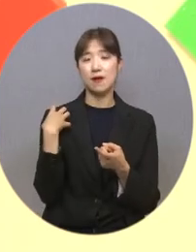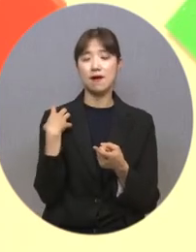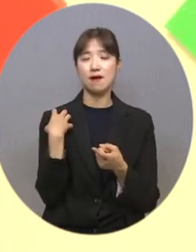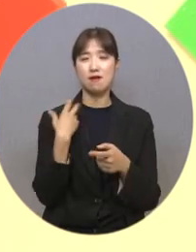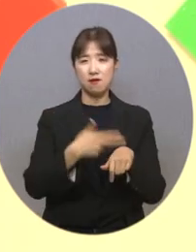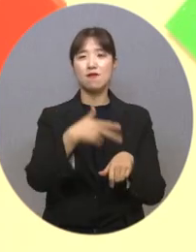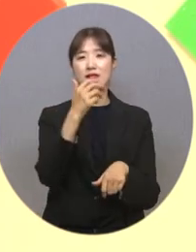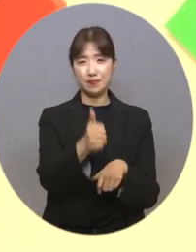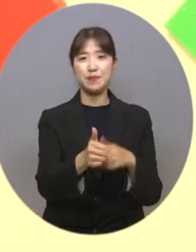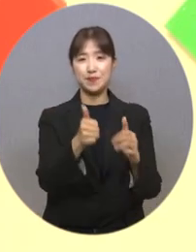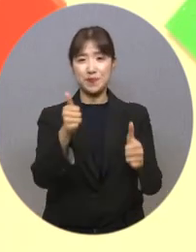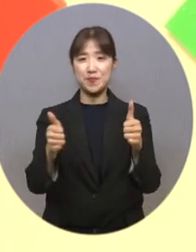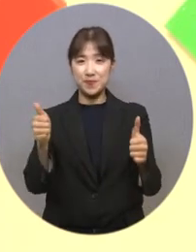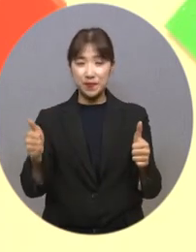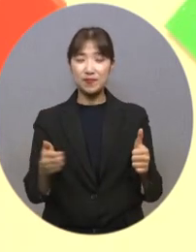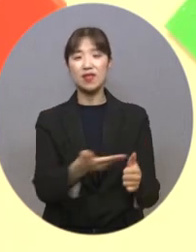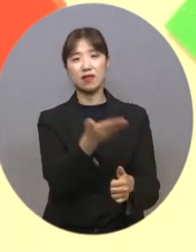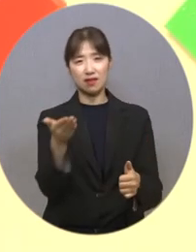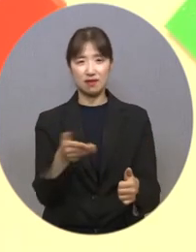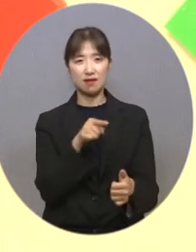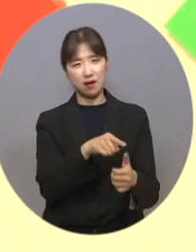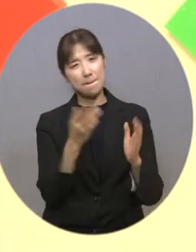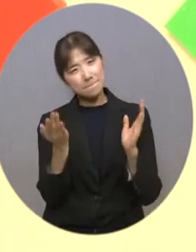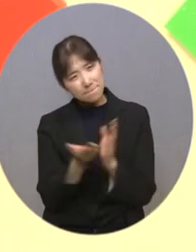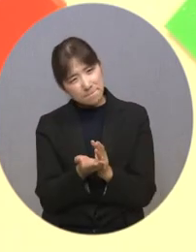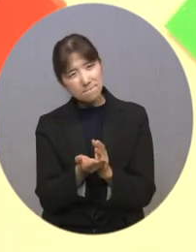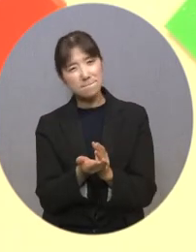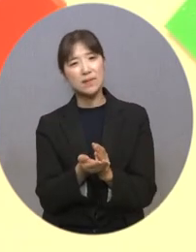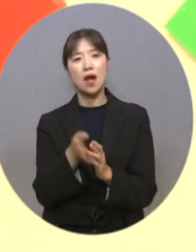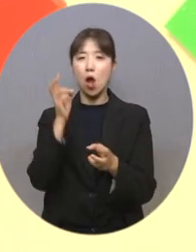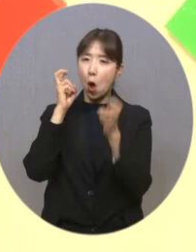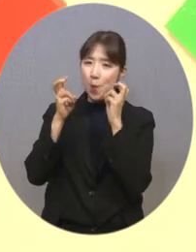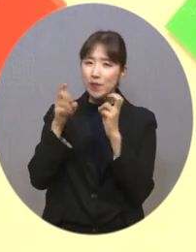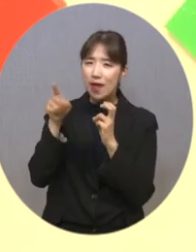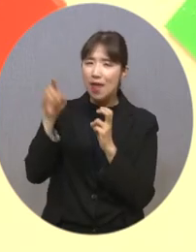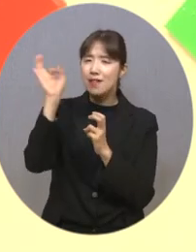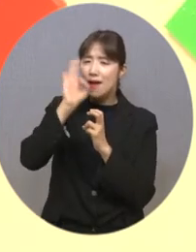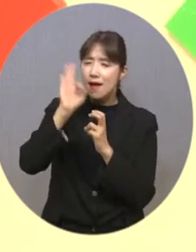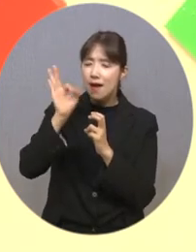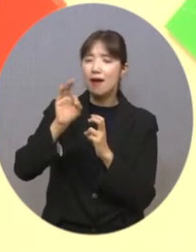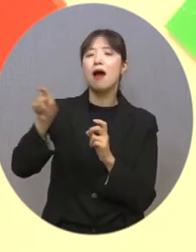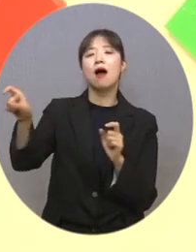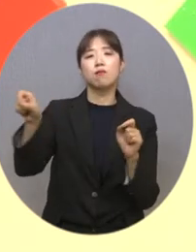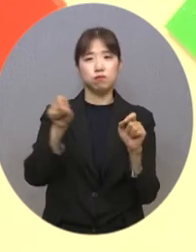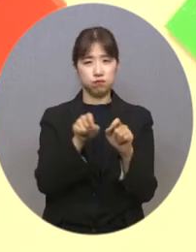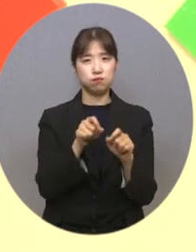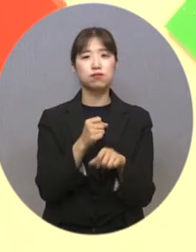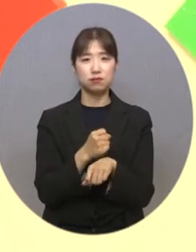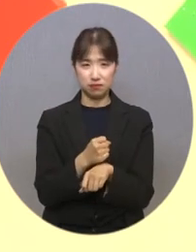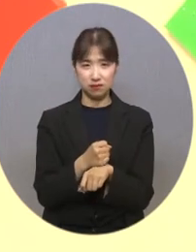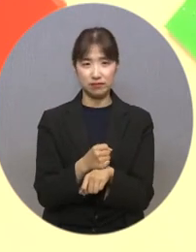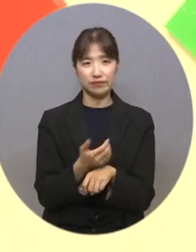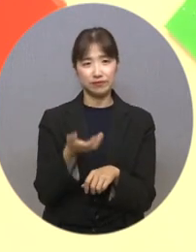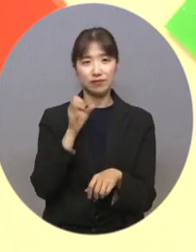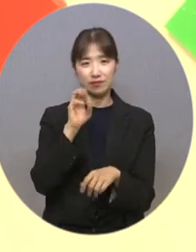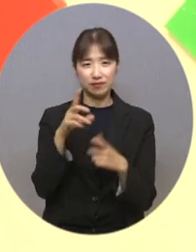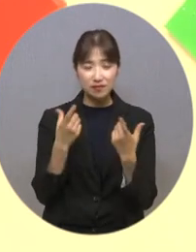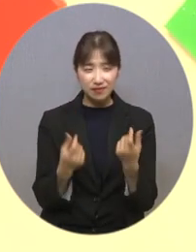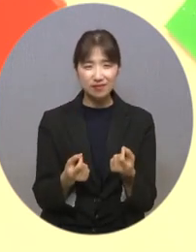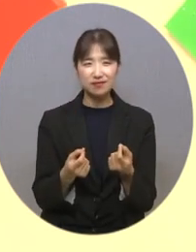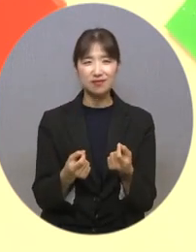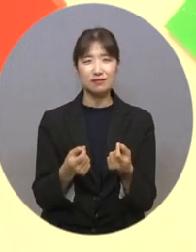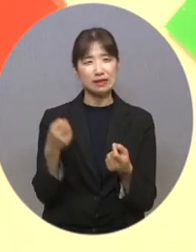담당 선생님들이 그들을 맞춰서 각 업체들을 개발을 이렇게 하고 있어요. 네. 그래서 이제 아까 얘기하는 것처럼 다시